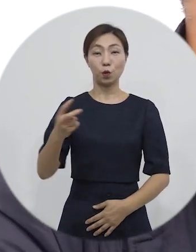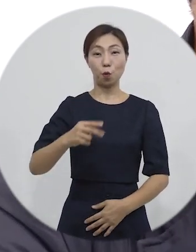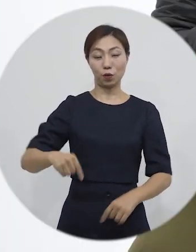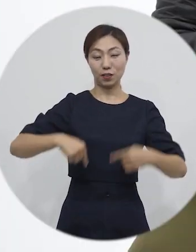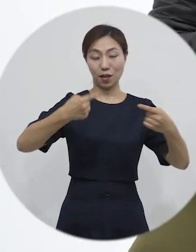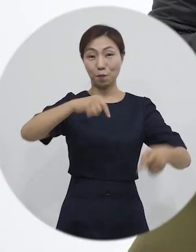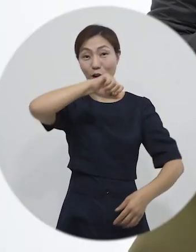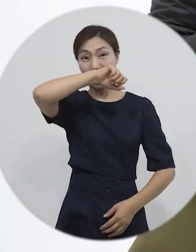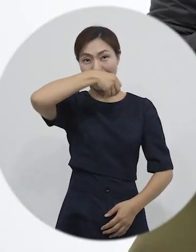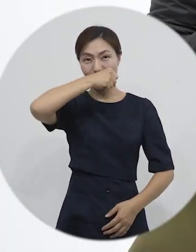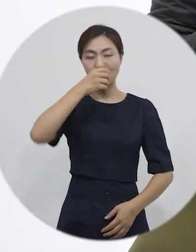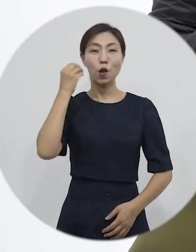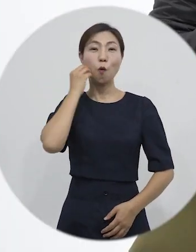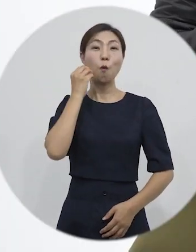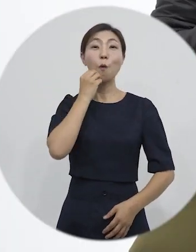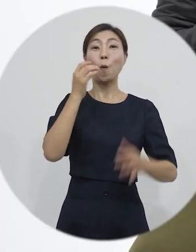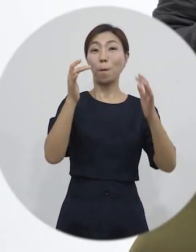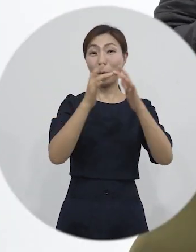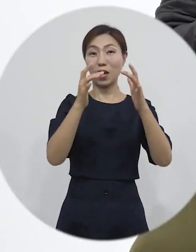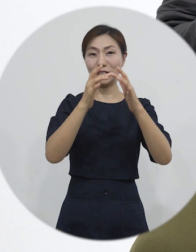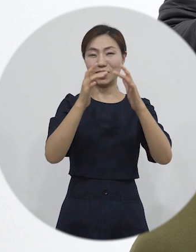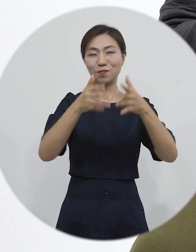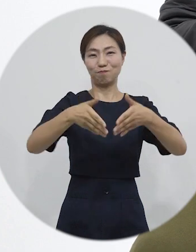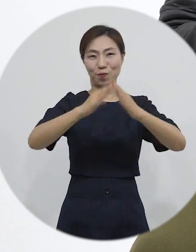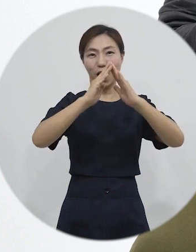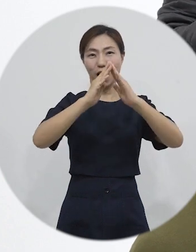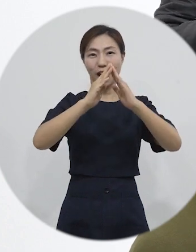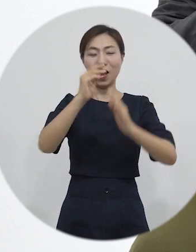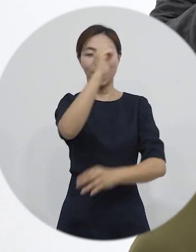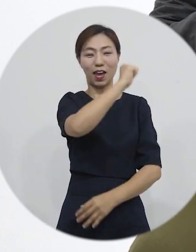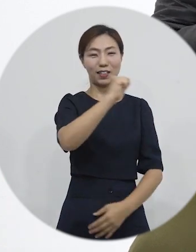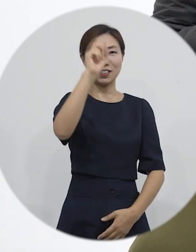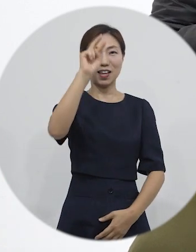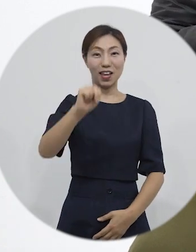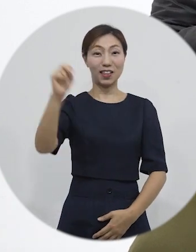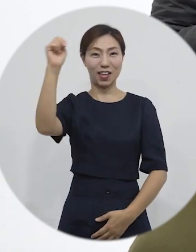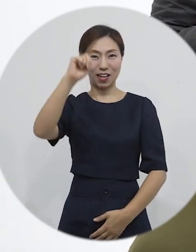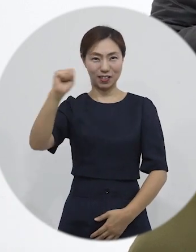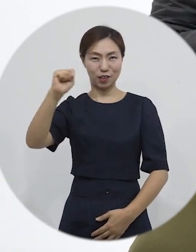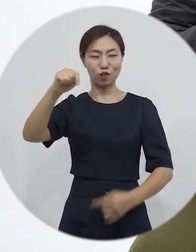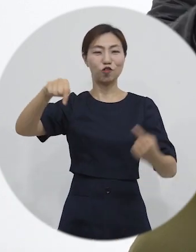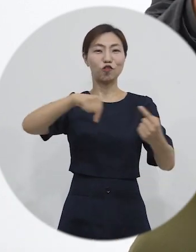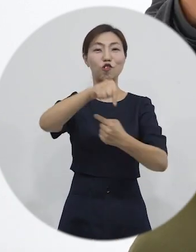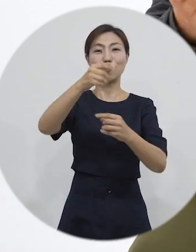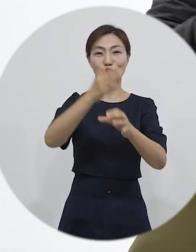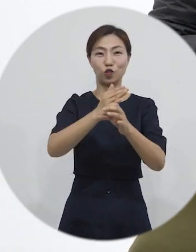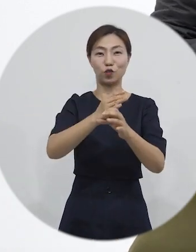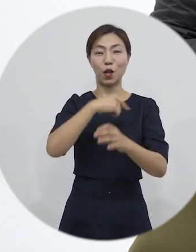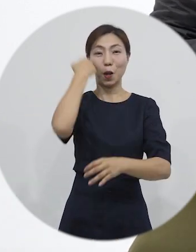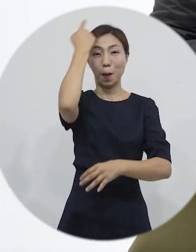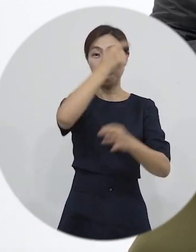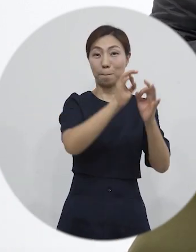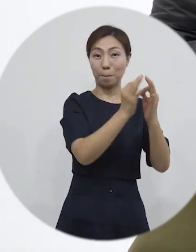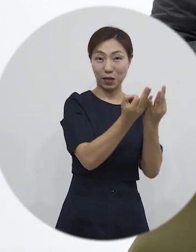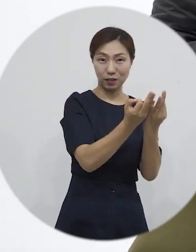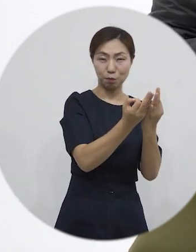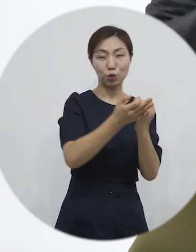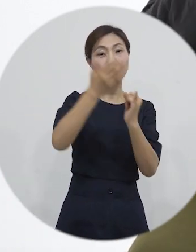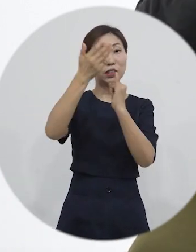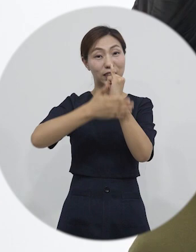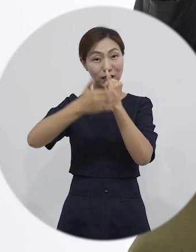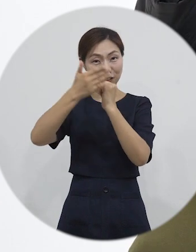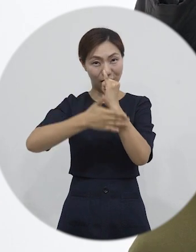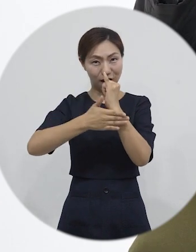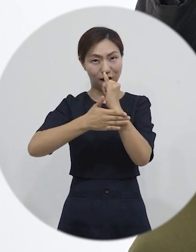그리고 참여예산 홈페이지가 개선이 되고요. 또 참여예산 SNS 등이 운영이 됩니다. 페이스북이나 인스타그램을 하시는 분은